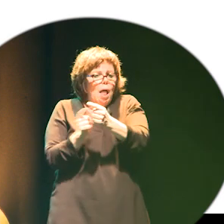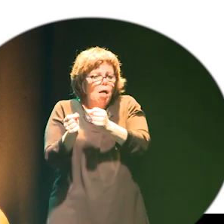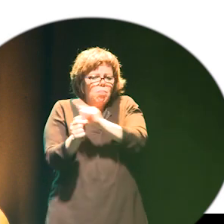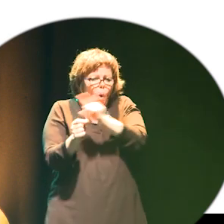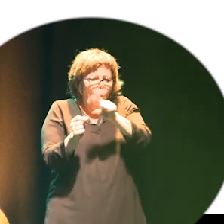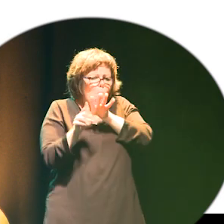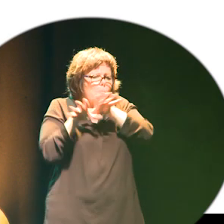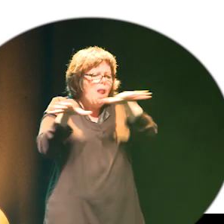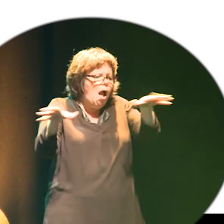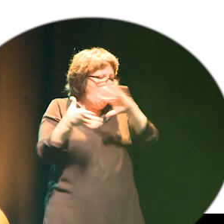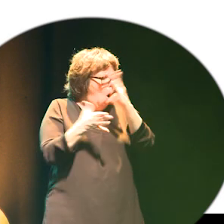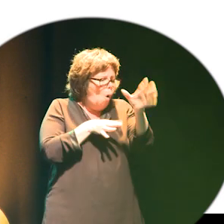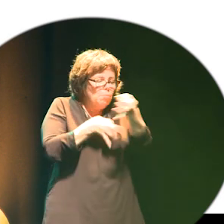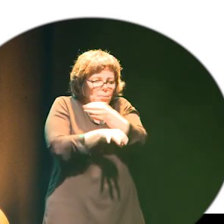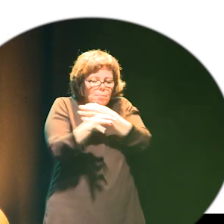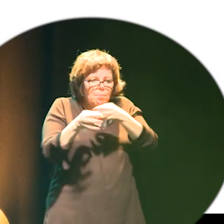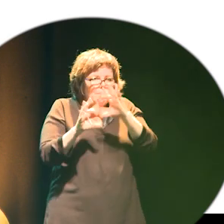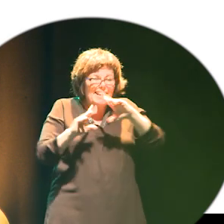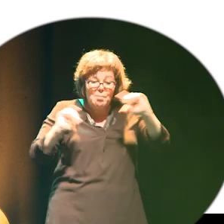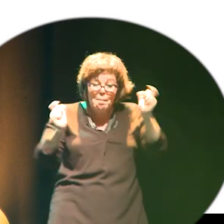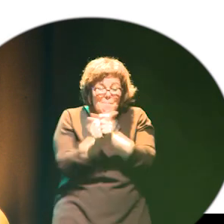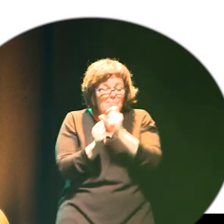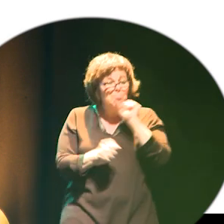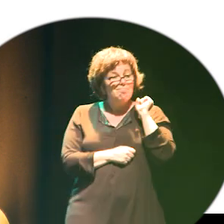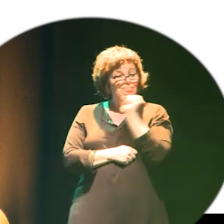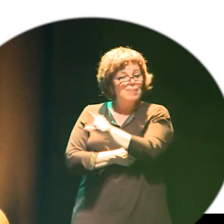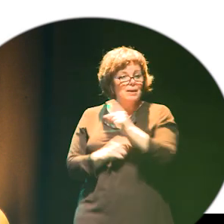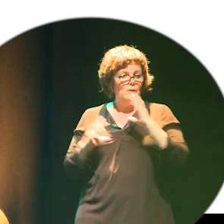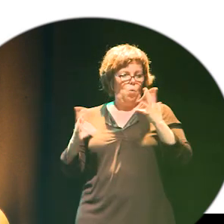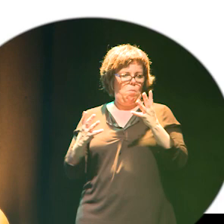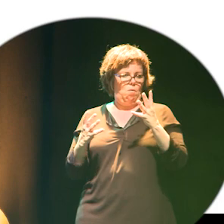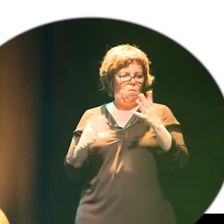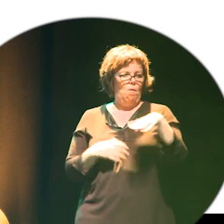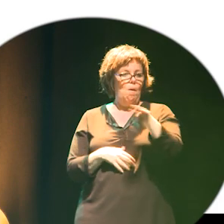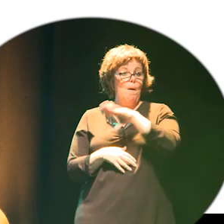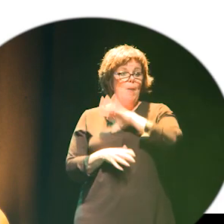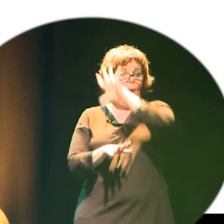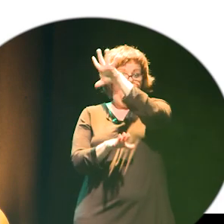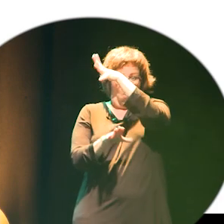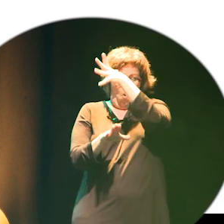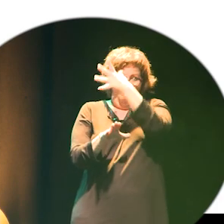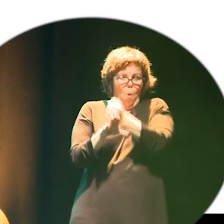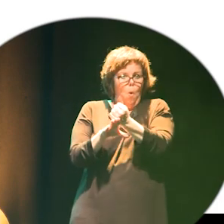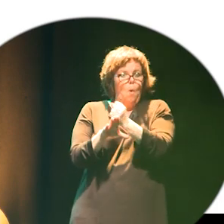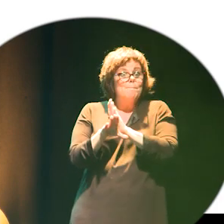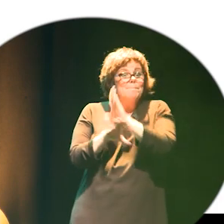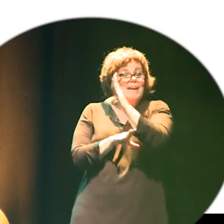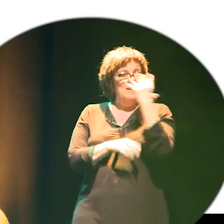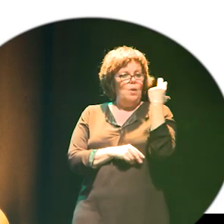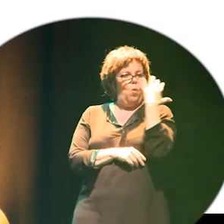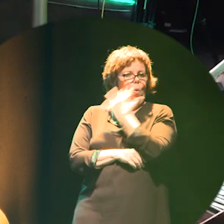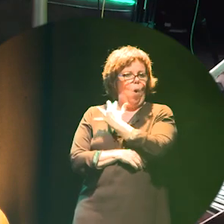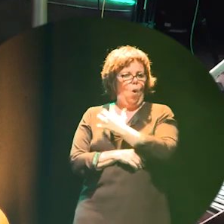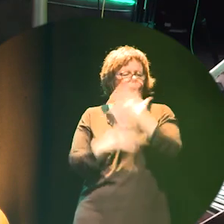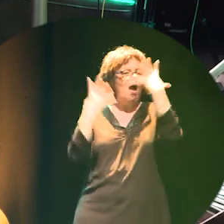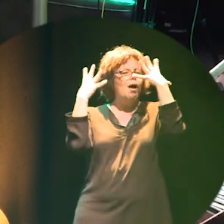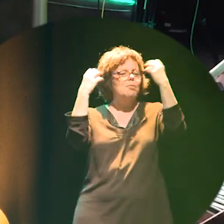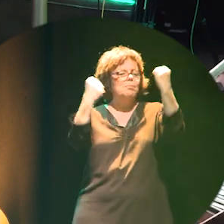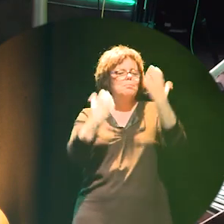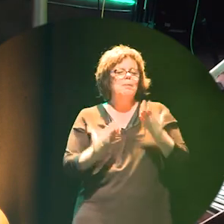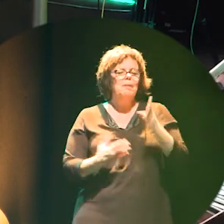Il possède des pigments chlorophylliens, ce sont les pigments qui captent la lumière pour déclencher la photosynthèse. Le noir, s'il vous plaît.